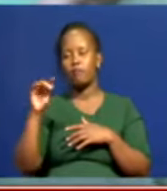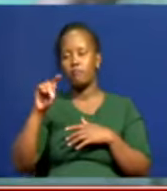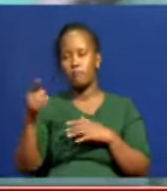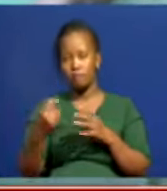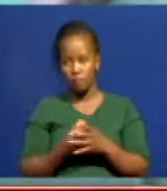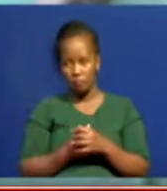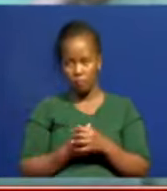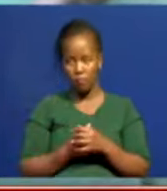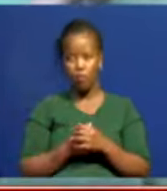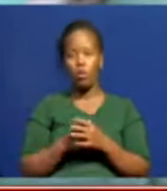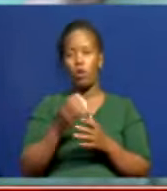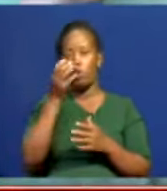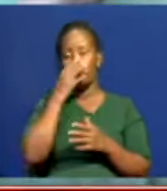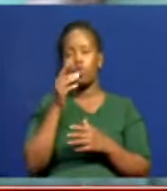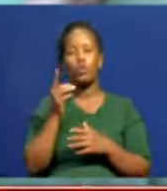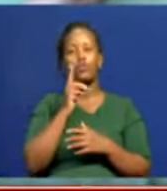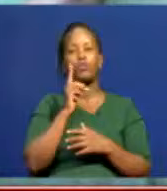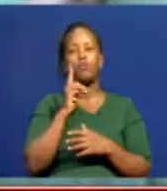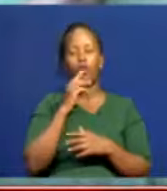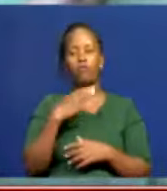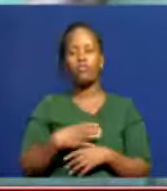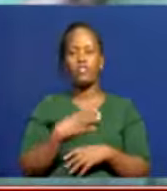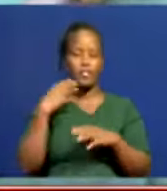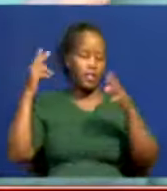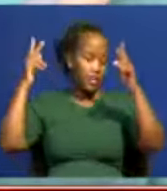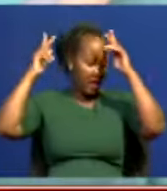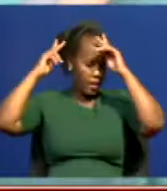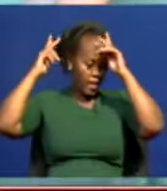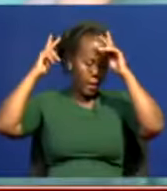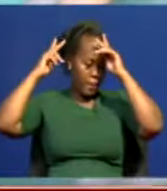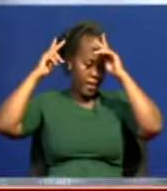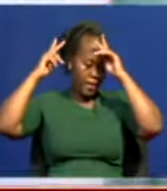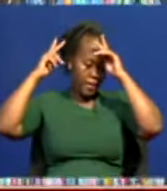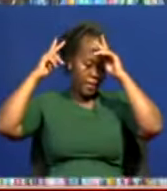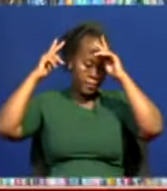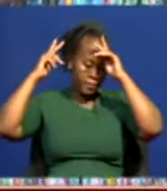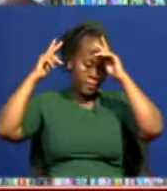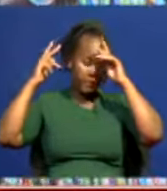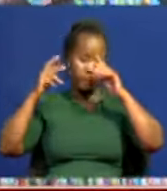County on Friday. Achola Simon, Prime Edition, Bungoma County.